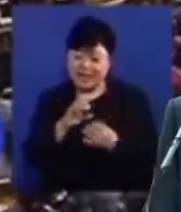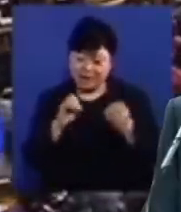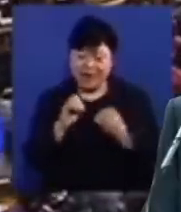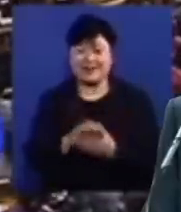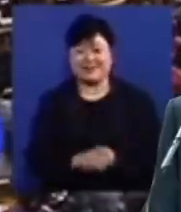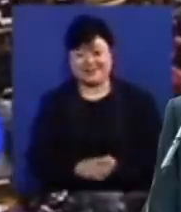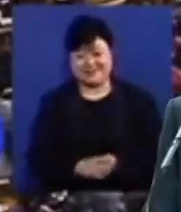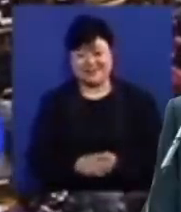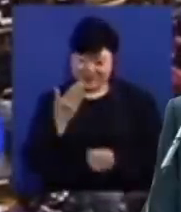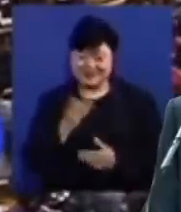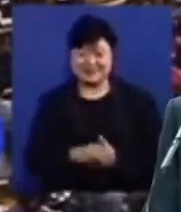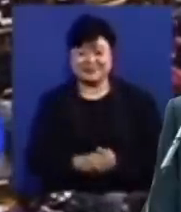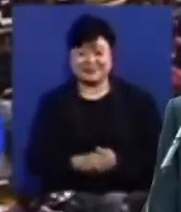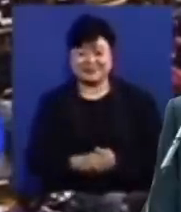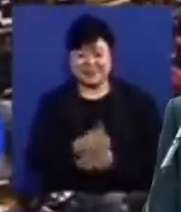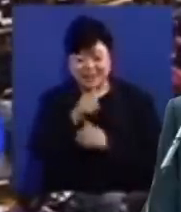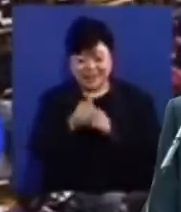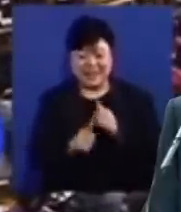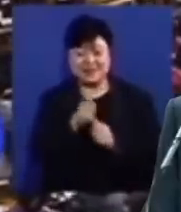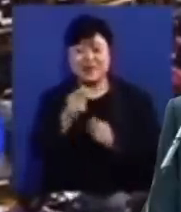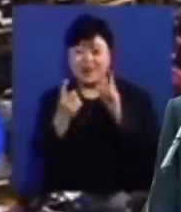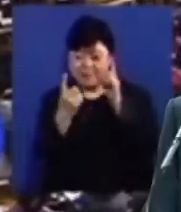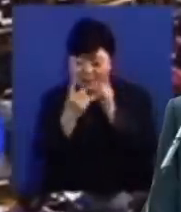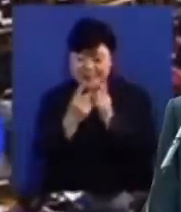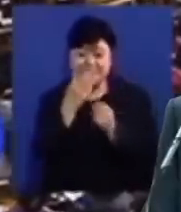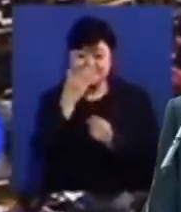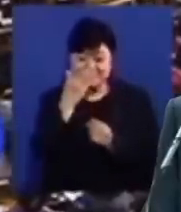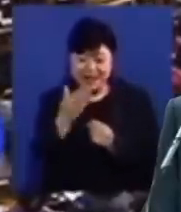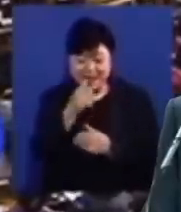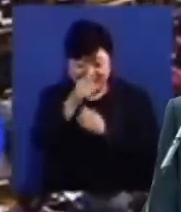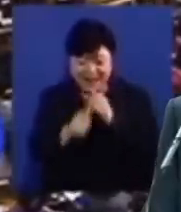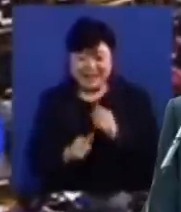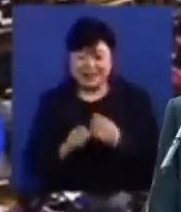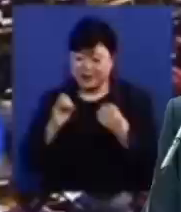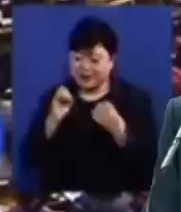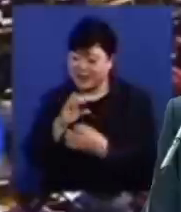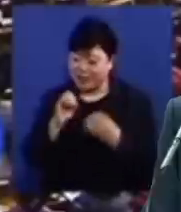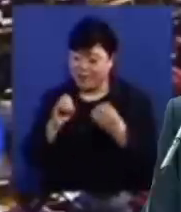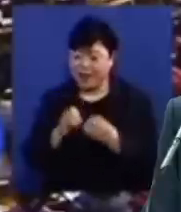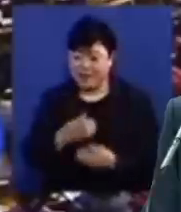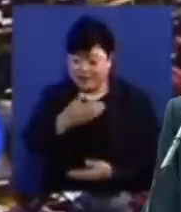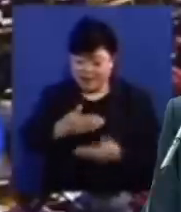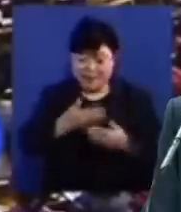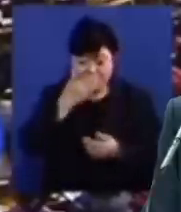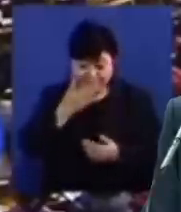영성이 있다는 것을 알아야 되는 것입니다. 우리는 하나님과 만날 수 있고 하나님과 대화할 수 있다.